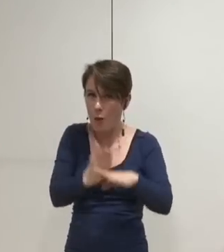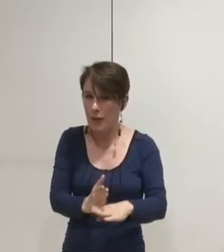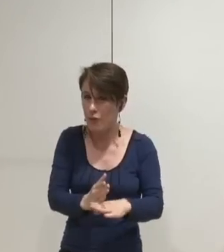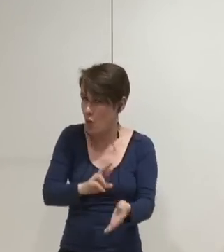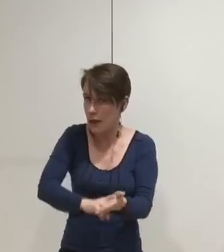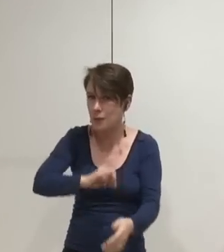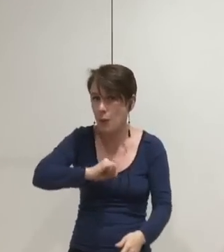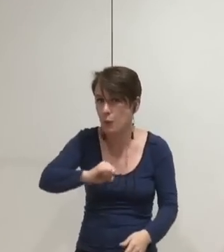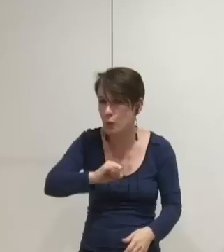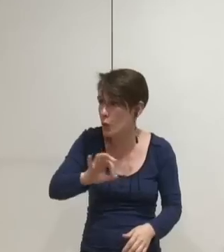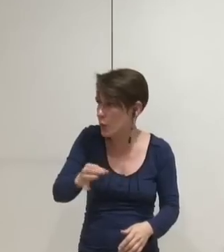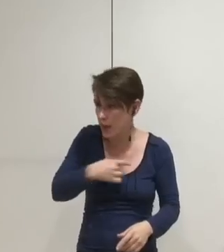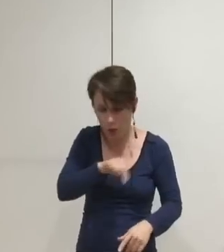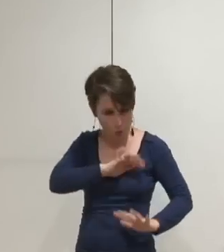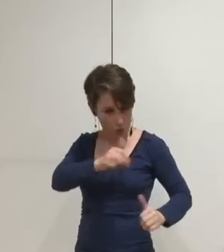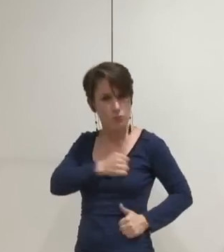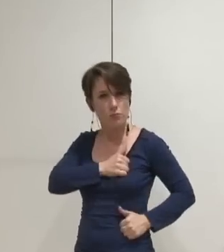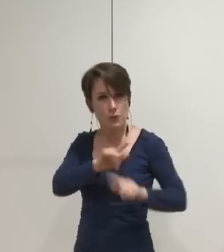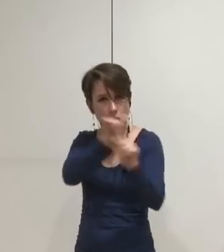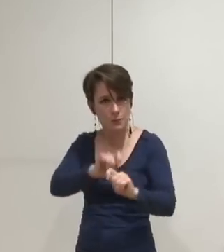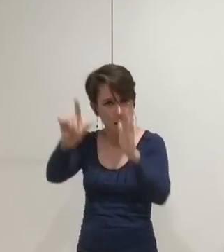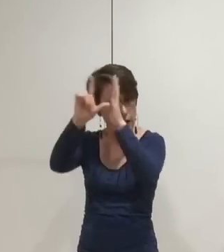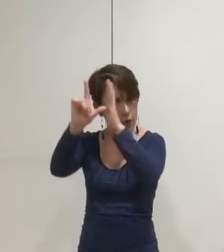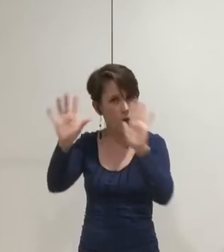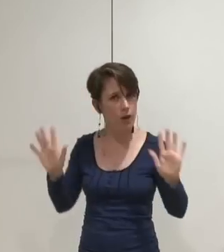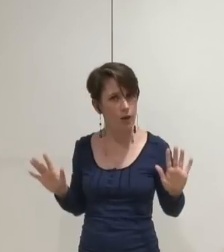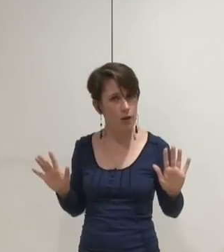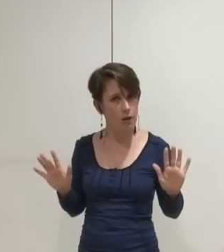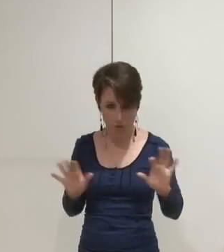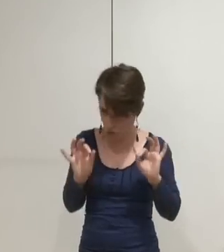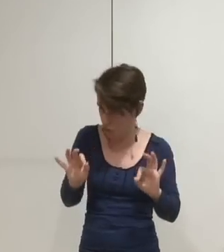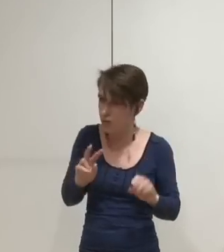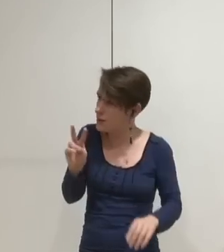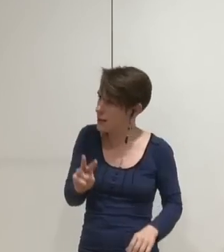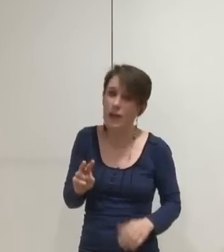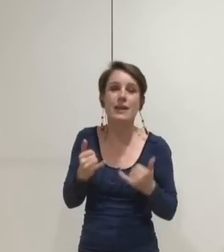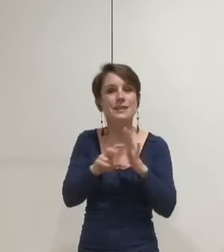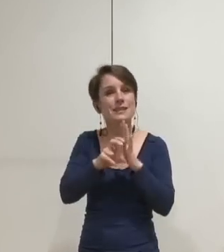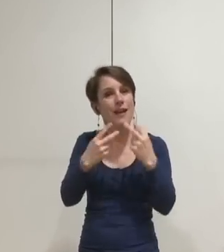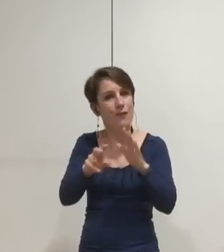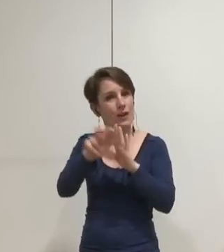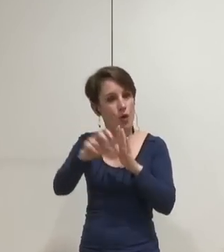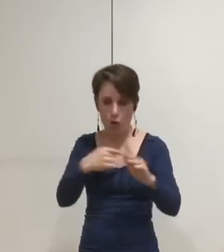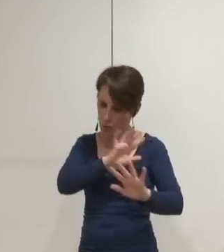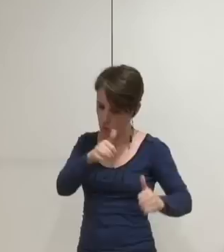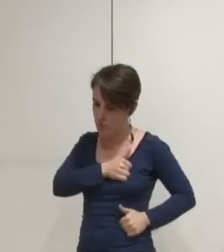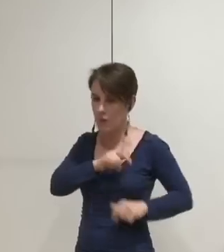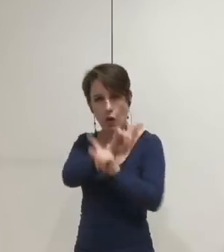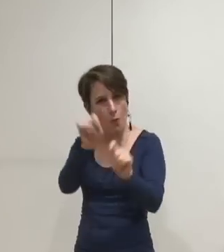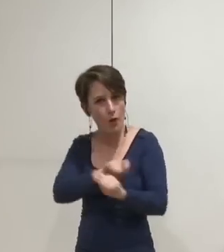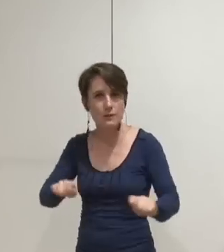effectivement un rythme que nous devons respecter et il est respecté effectivement sur la commune grble il le sera et très